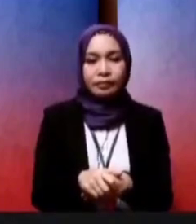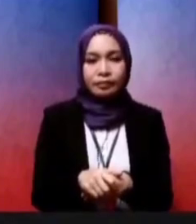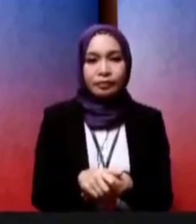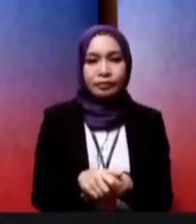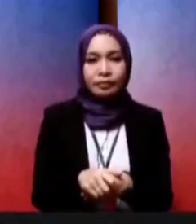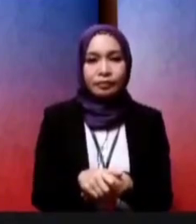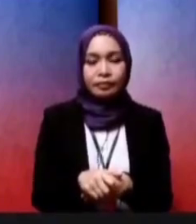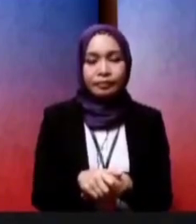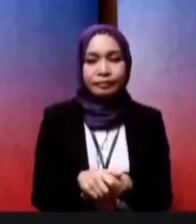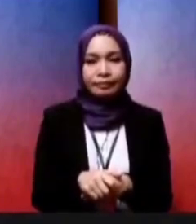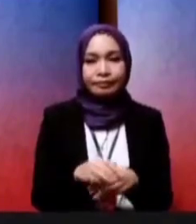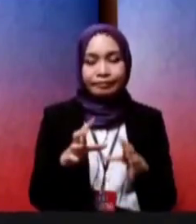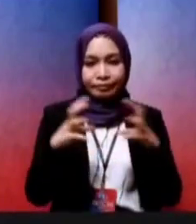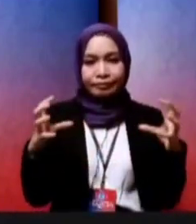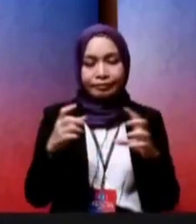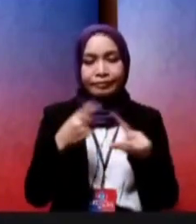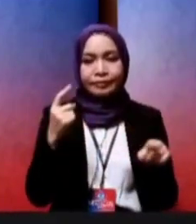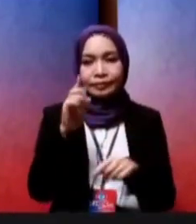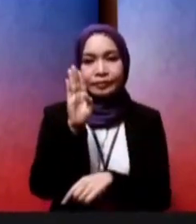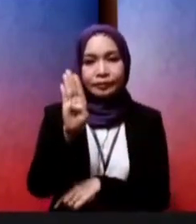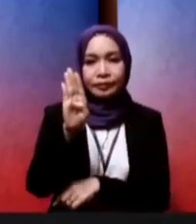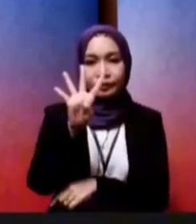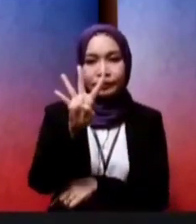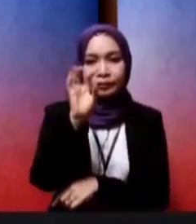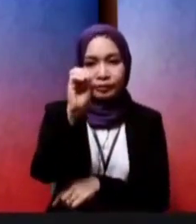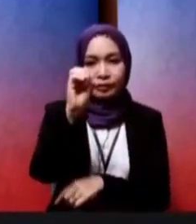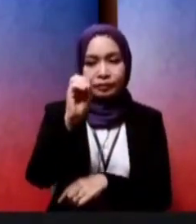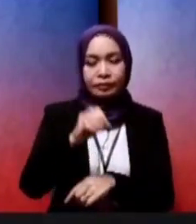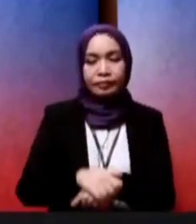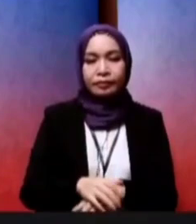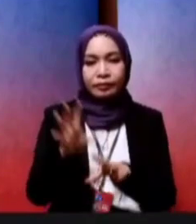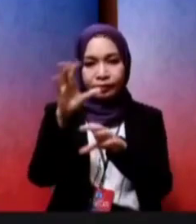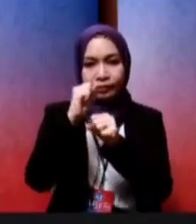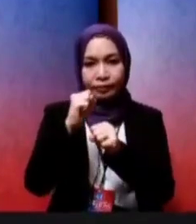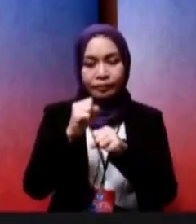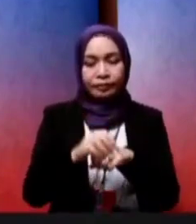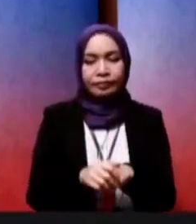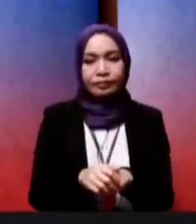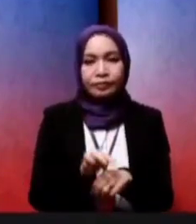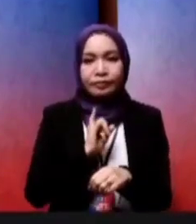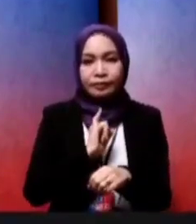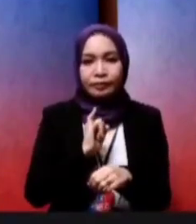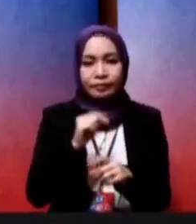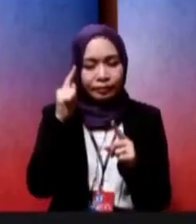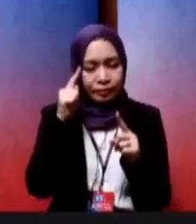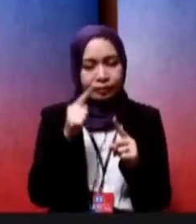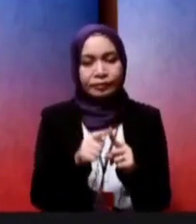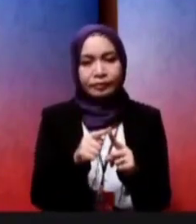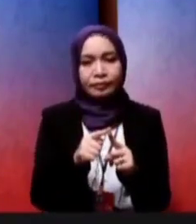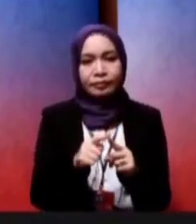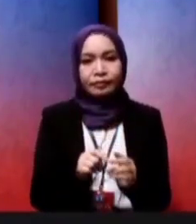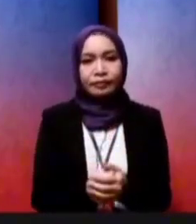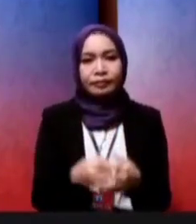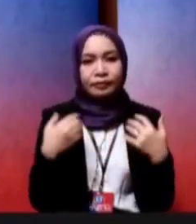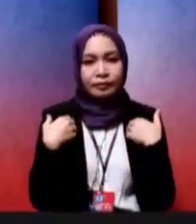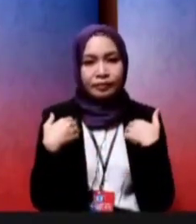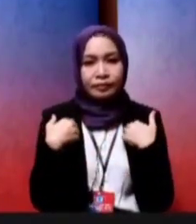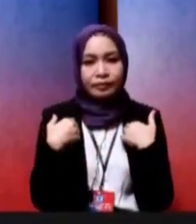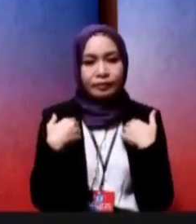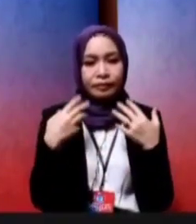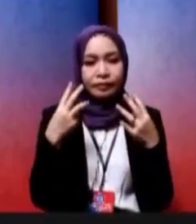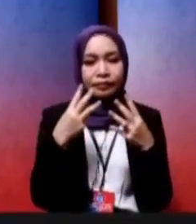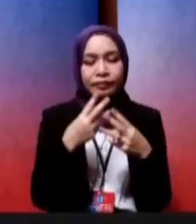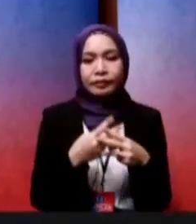B40 kita lunaskan tawaran upillingnya setuju jaringan yang lebih erat cabang